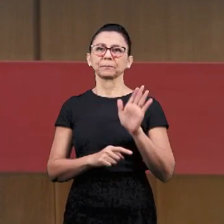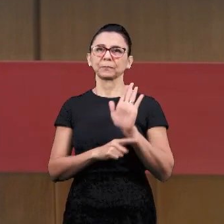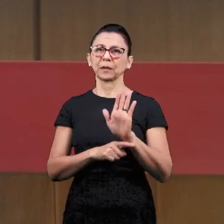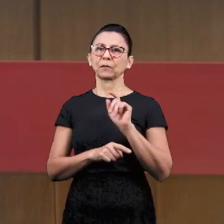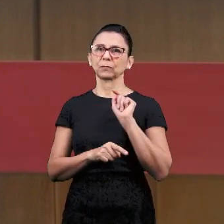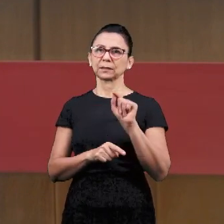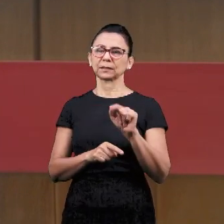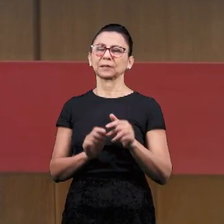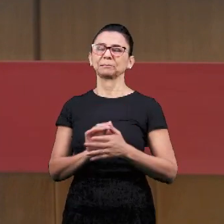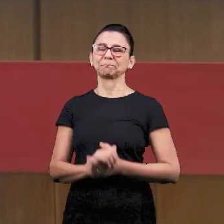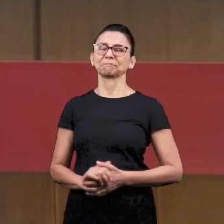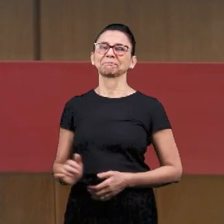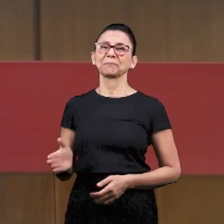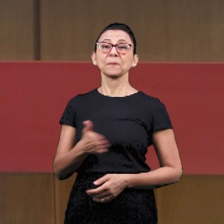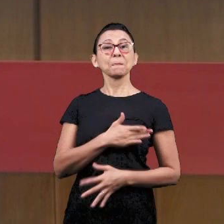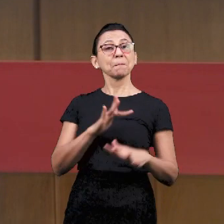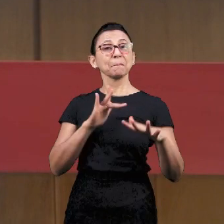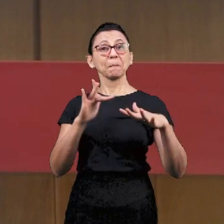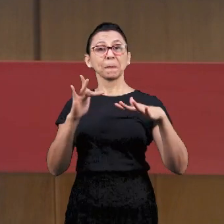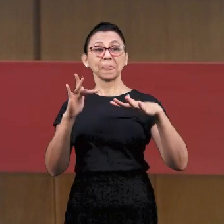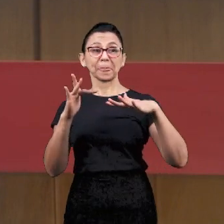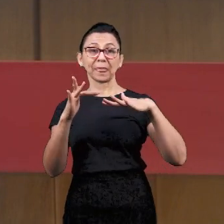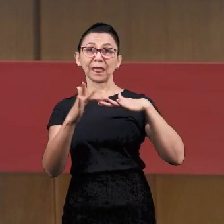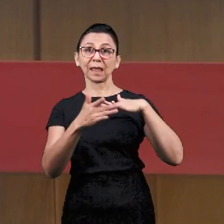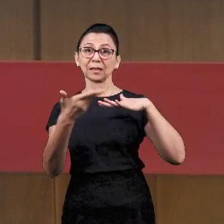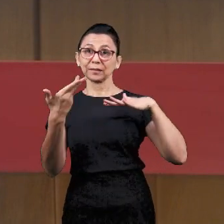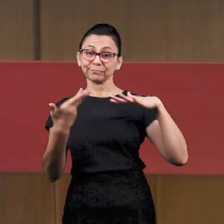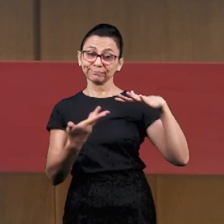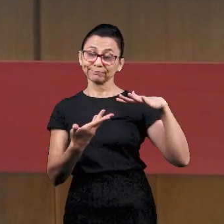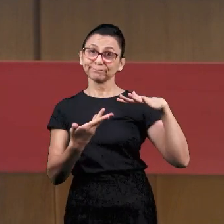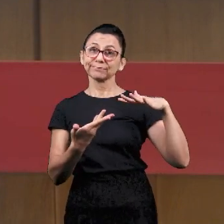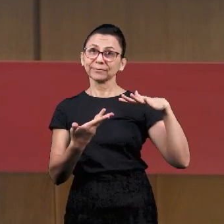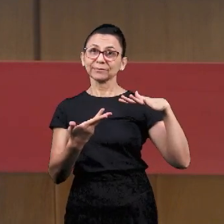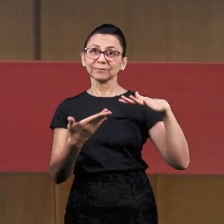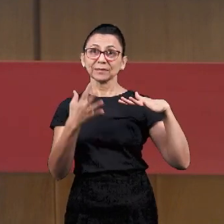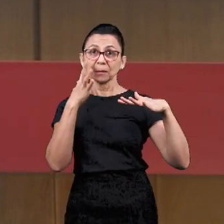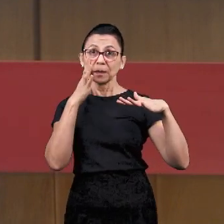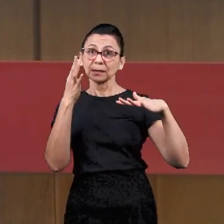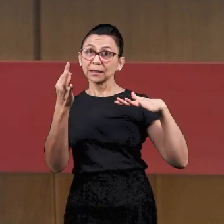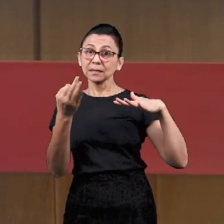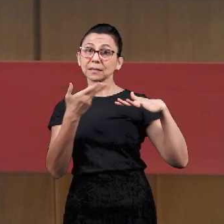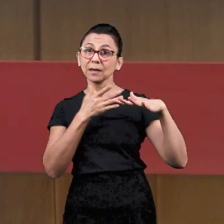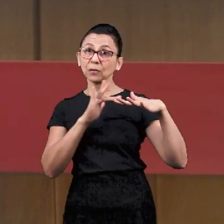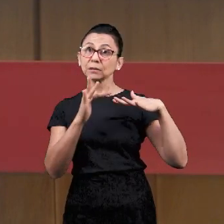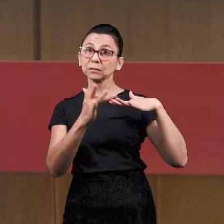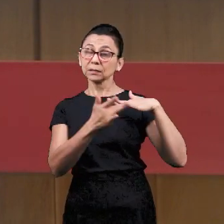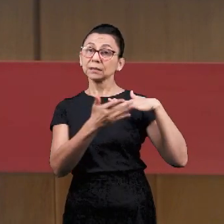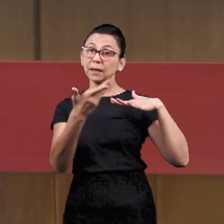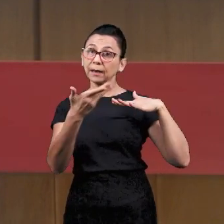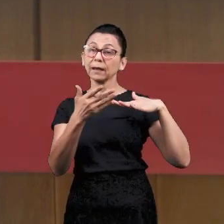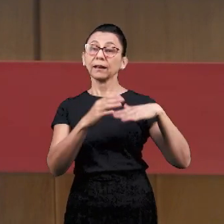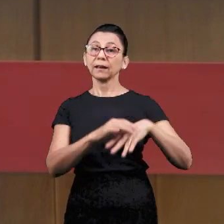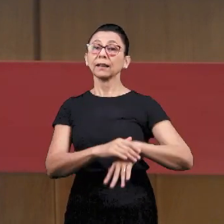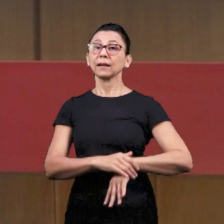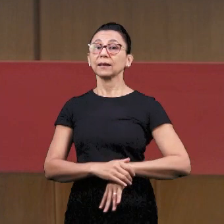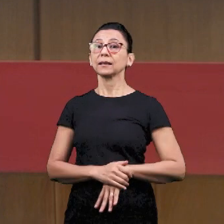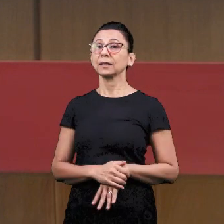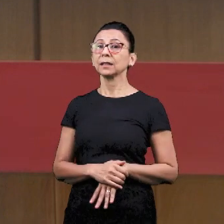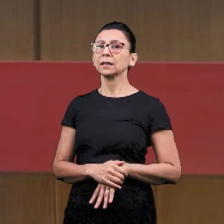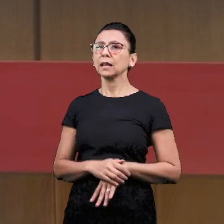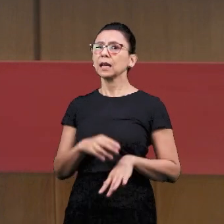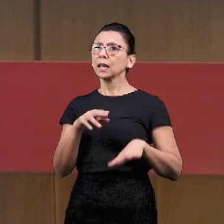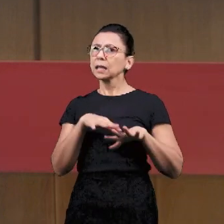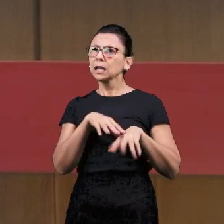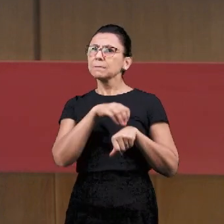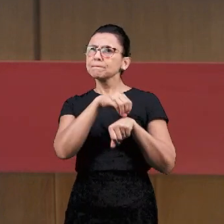personne. Aussi, nos réseaux sociaux, vous devez être attentif, accompagné, parce qu'à travers les réseaux